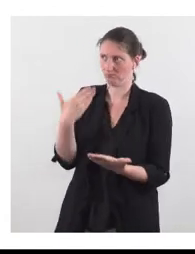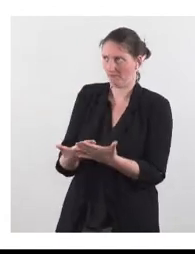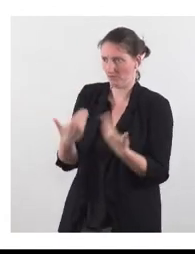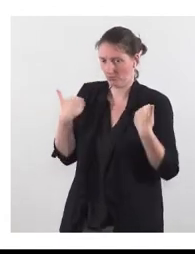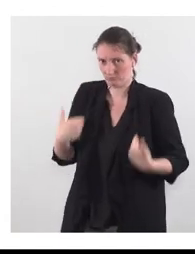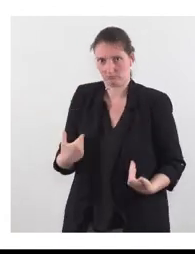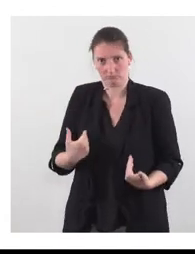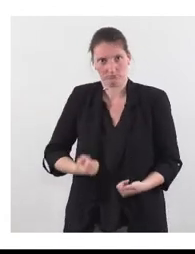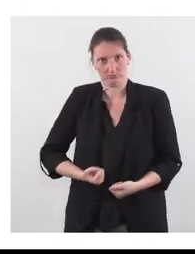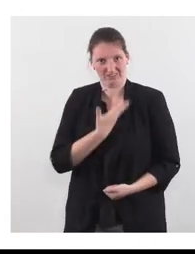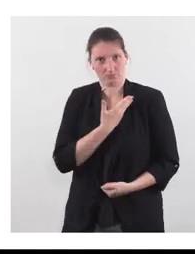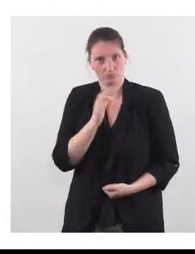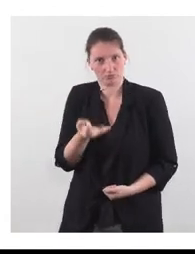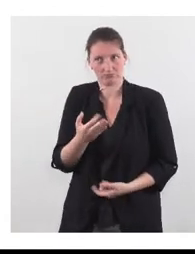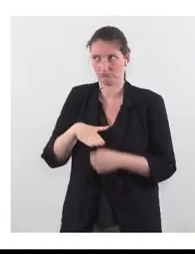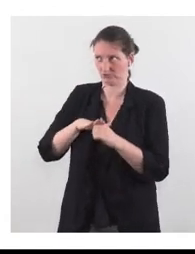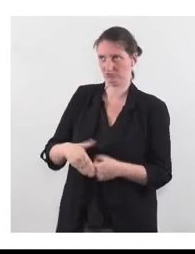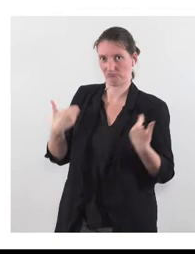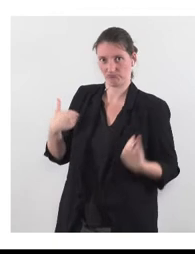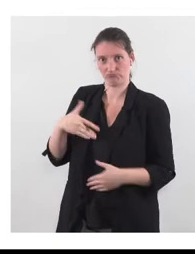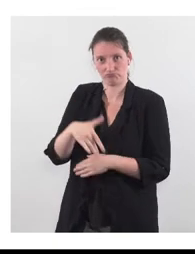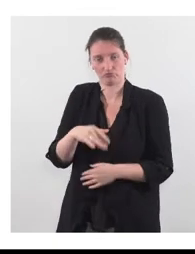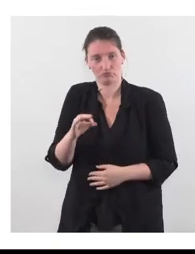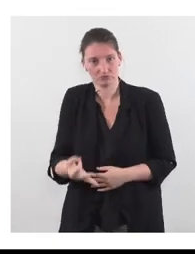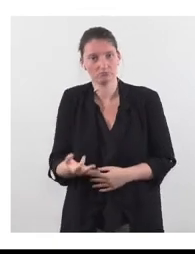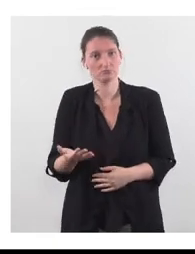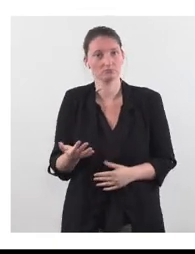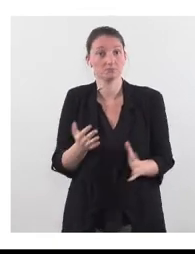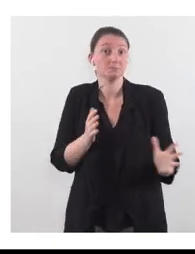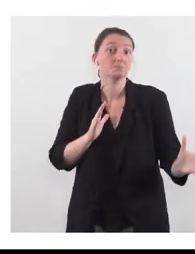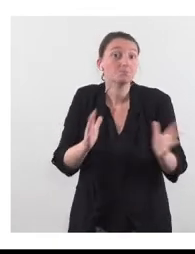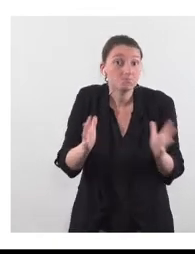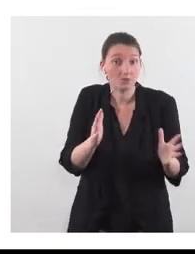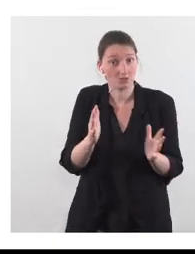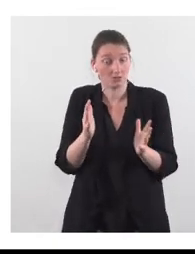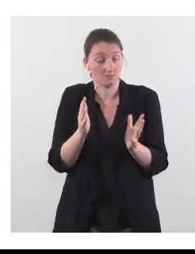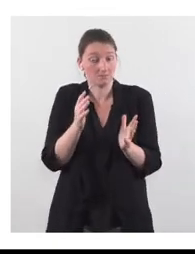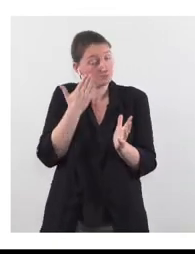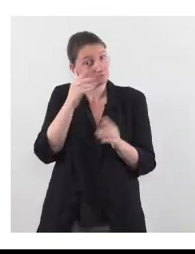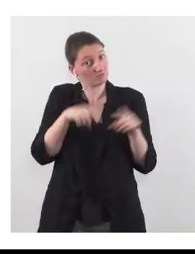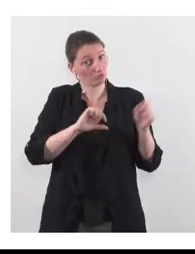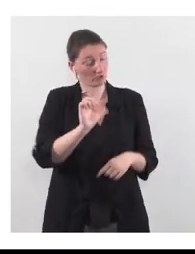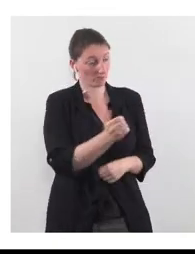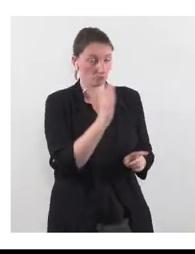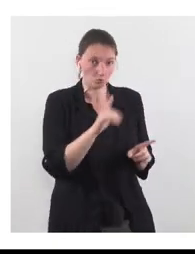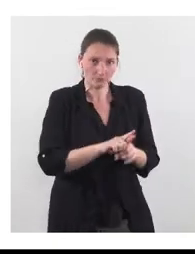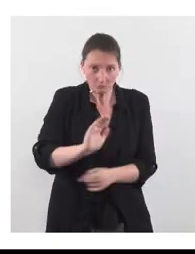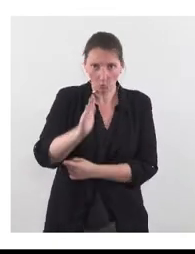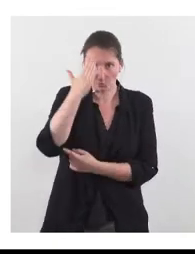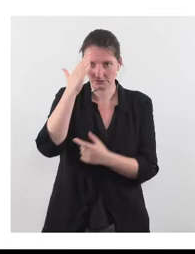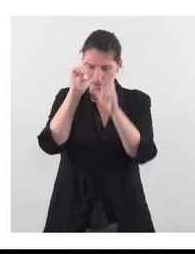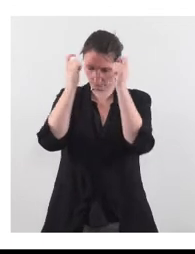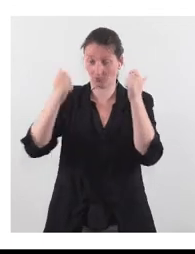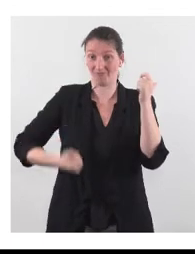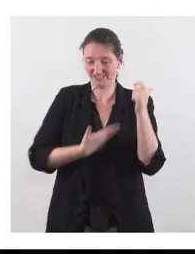subi de la discrimination. Pour certaines personnes, c'est très important d'être reconnu comme